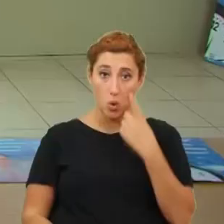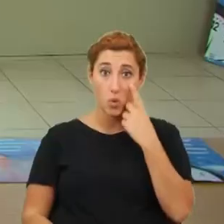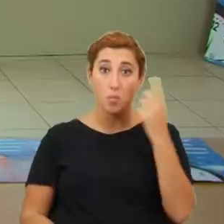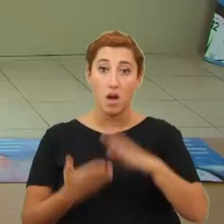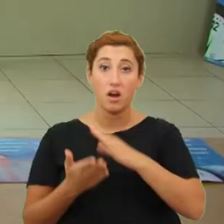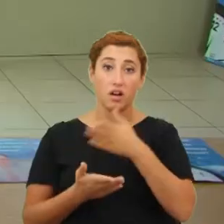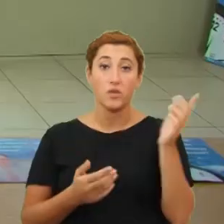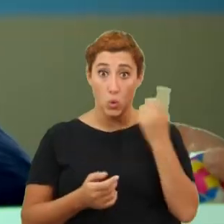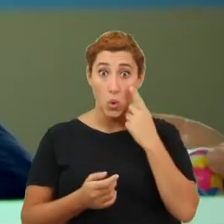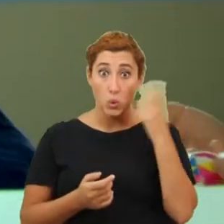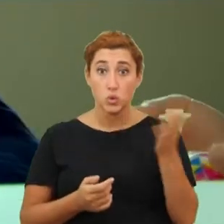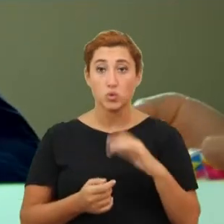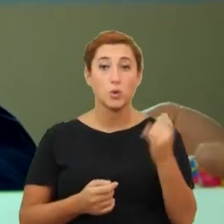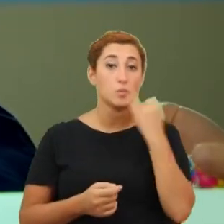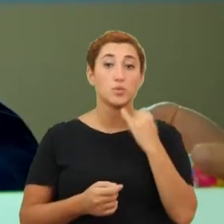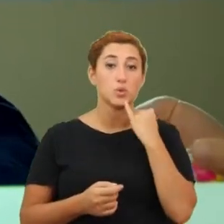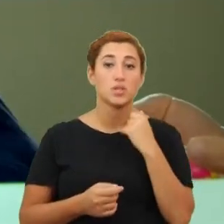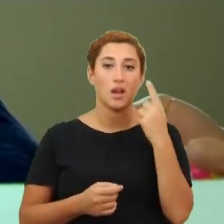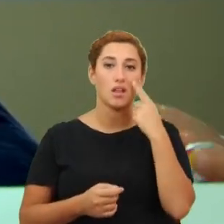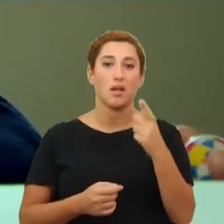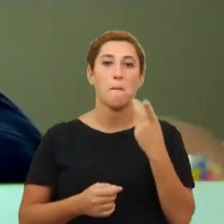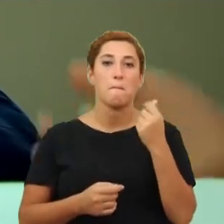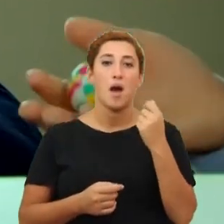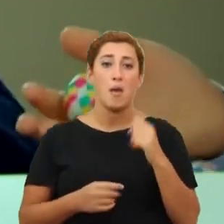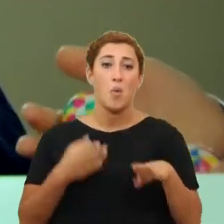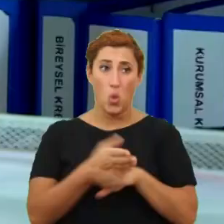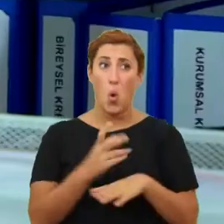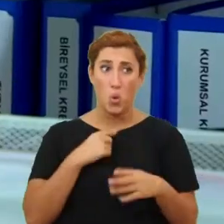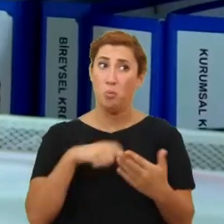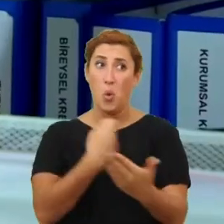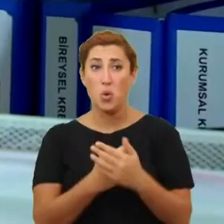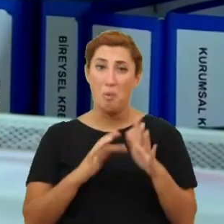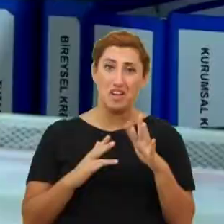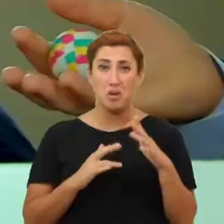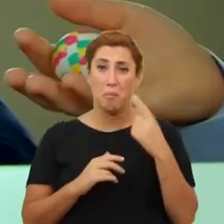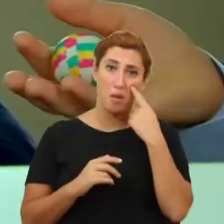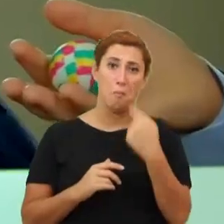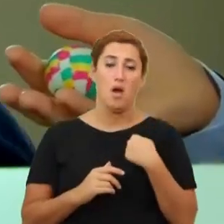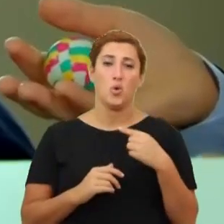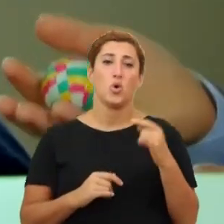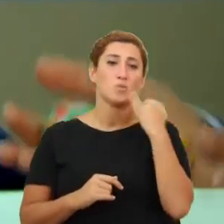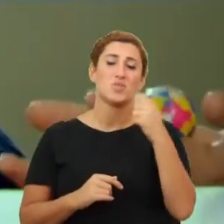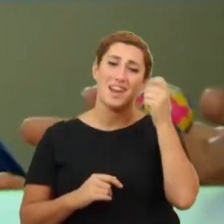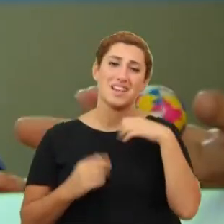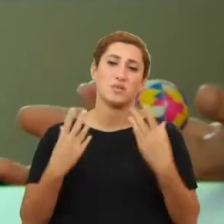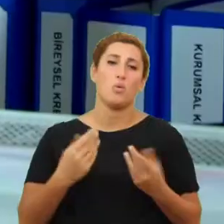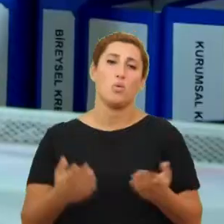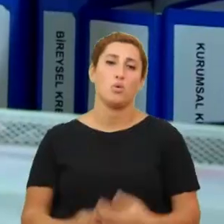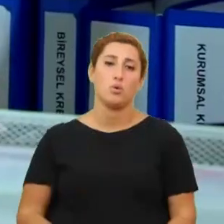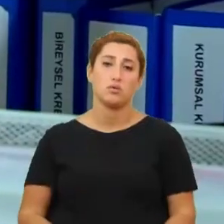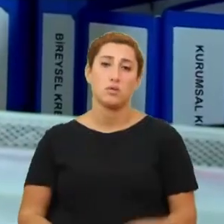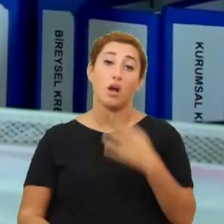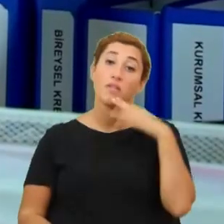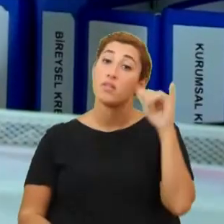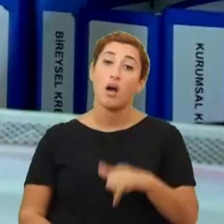Gördünüz mü arkadaşlar? Gördünüz mü? Müşteri de resmen paramı doğru yere mi yatırdım acaba der gibi bakıyordu ya. Müşteriye de rezil oluyoruz.